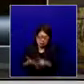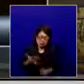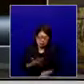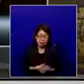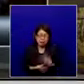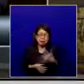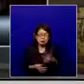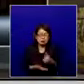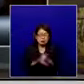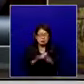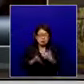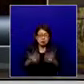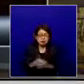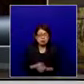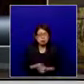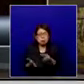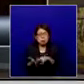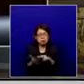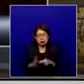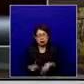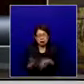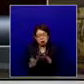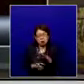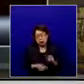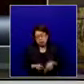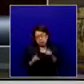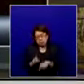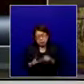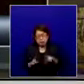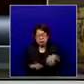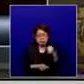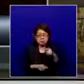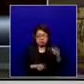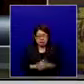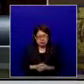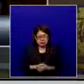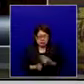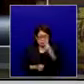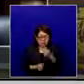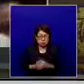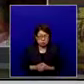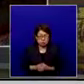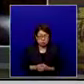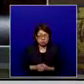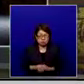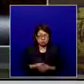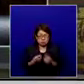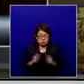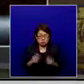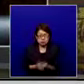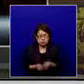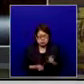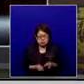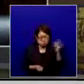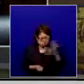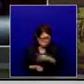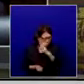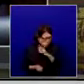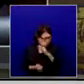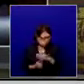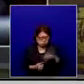ยโควิดเป็น100ล้านเป็น1,000 ล้านเป็น10 ล้านจริงๆไปดูเนื้อในสิครับ ไม่ใช่ครับมันต้มตุ๋นมันหน่อม